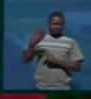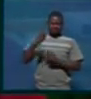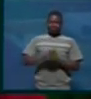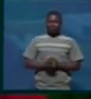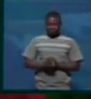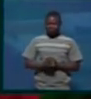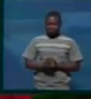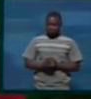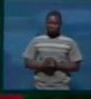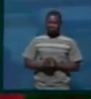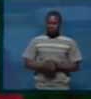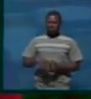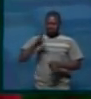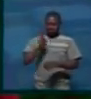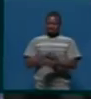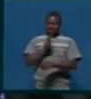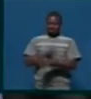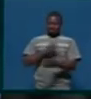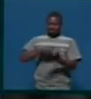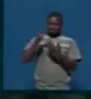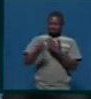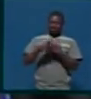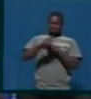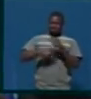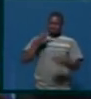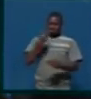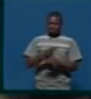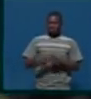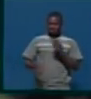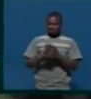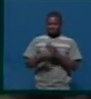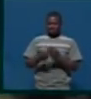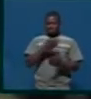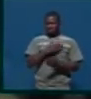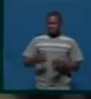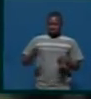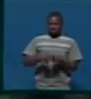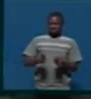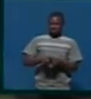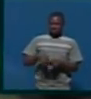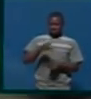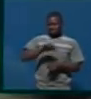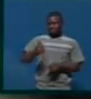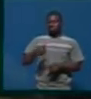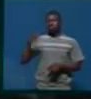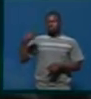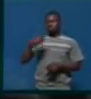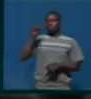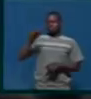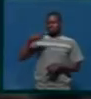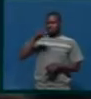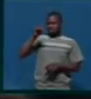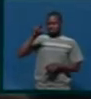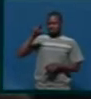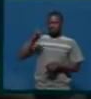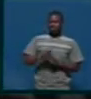d'amplifier les effets du plan national de développement économique et social. Et il y a également l'agropole donc de Samandeni. Et puis naturellement, il y a des projets